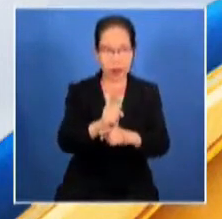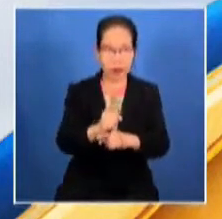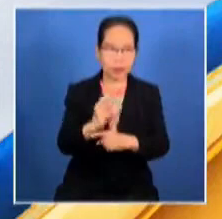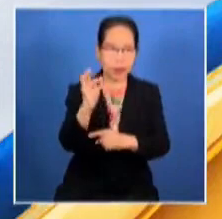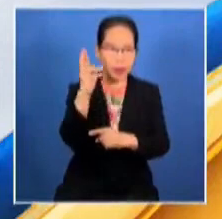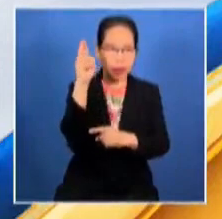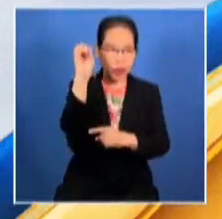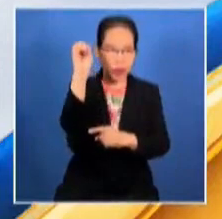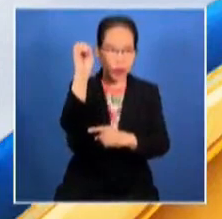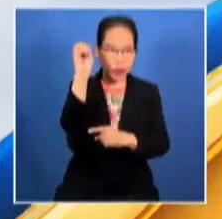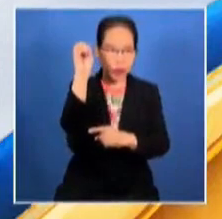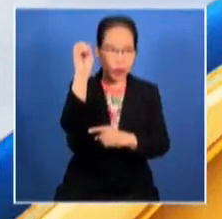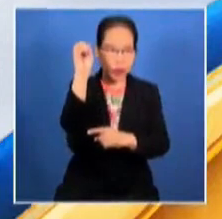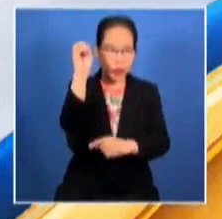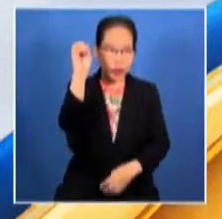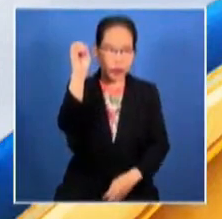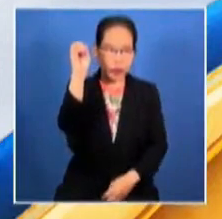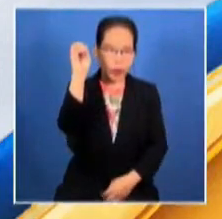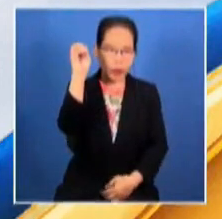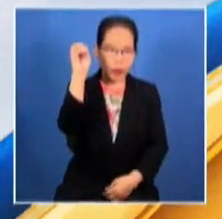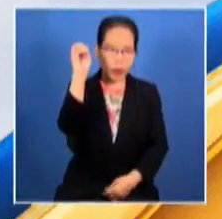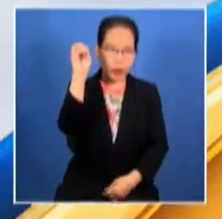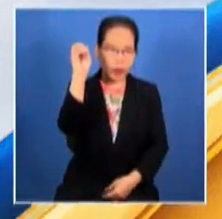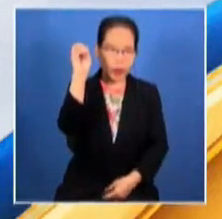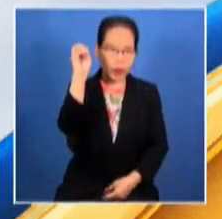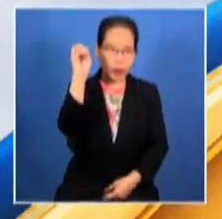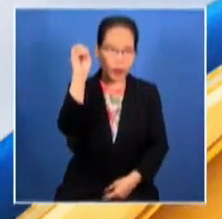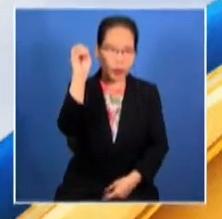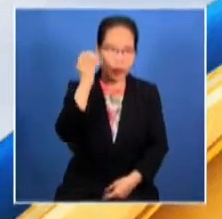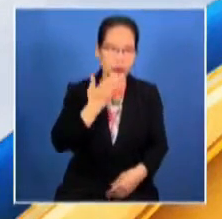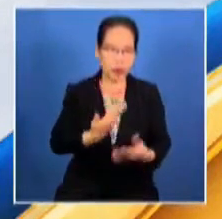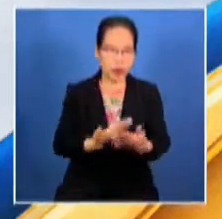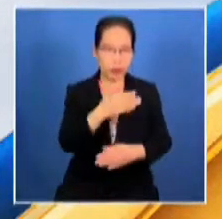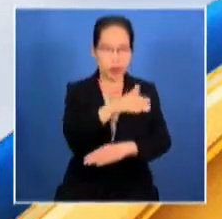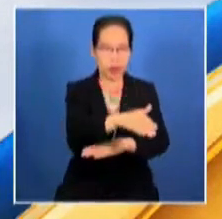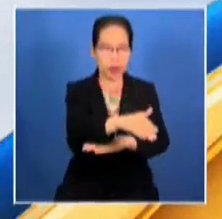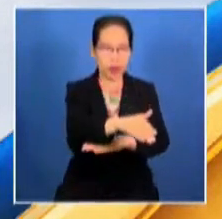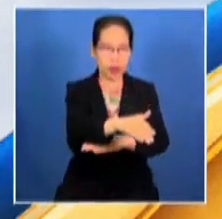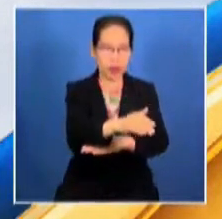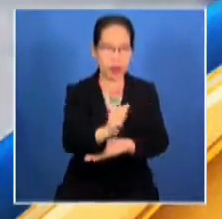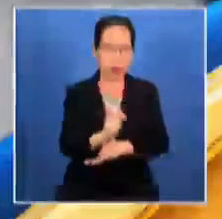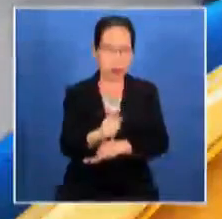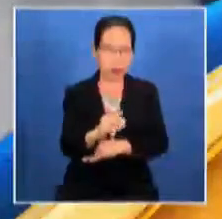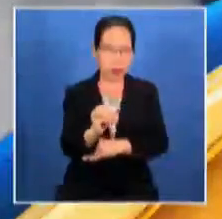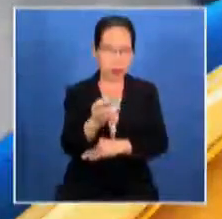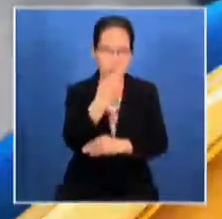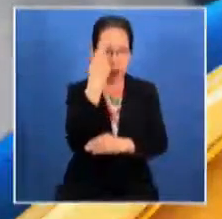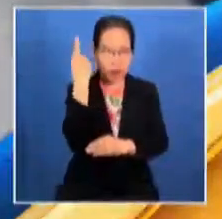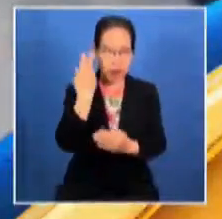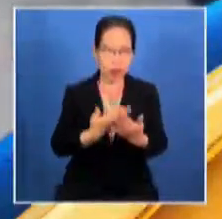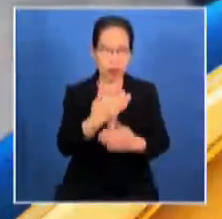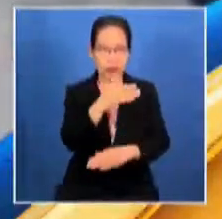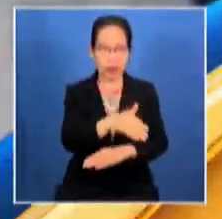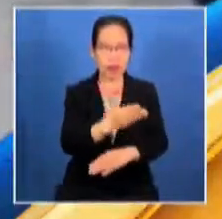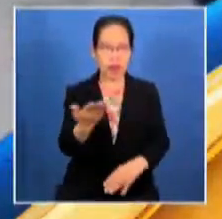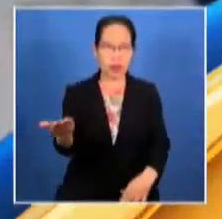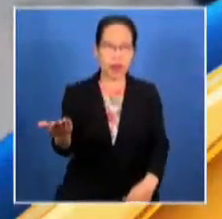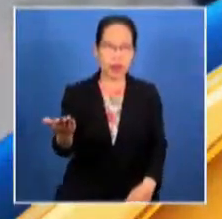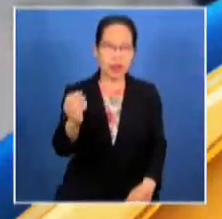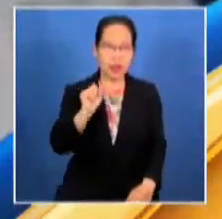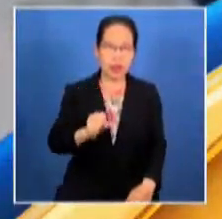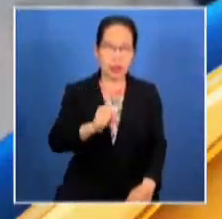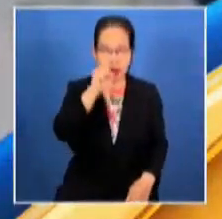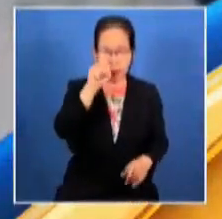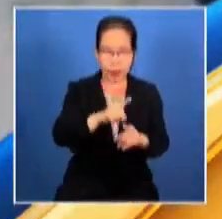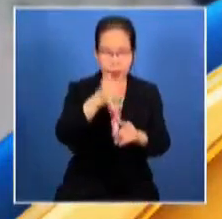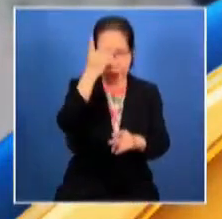Jr. Brother Mario, magandang gabi sa inyo dyan sa Antipolo Rizal. Yes, Kuya.